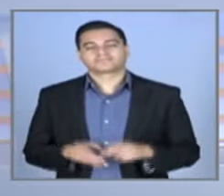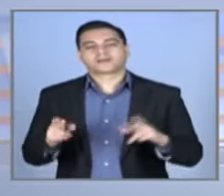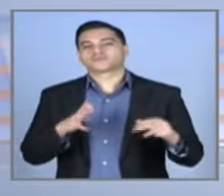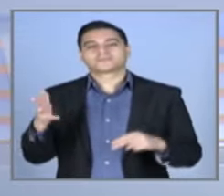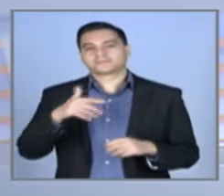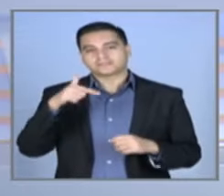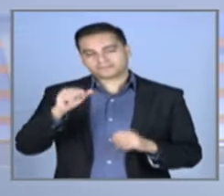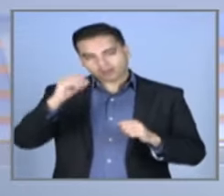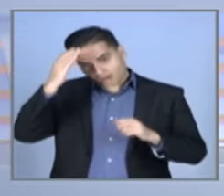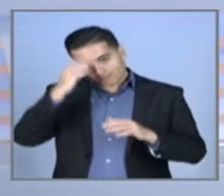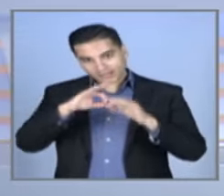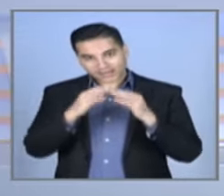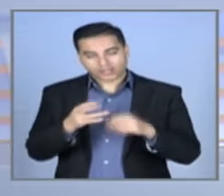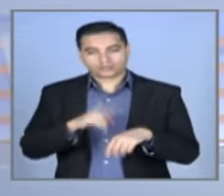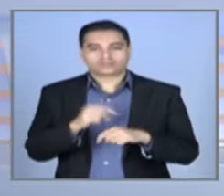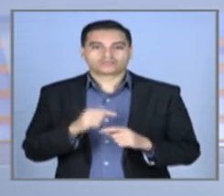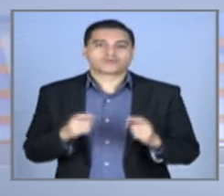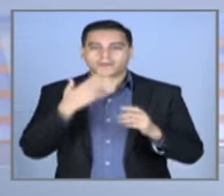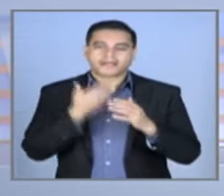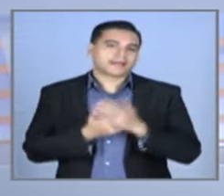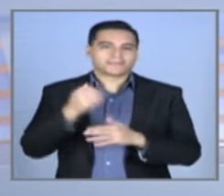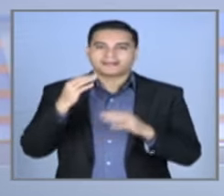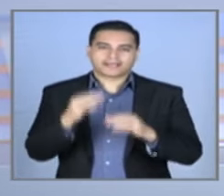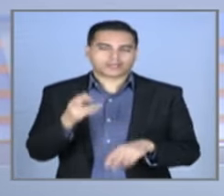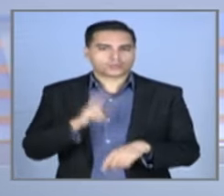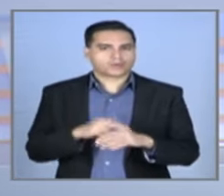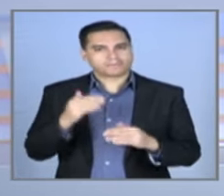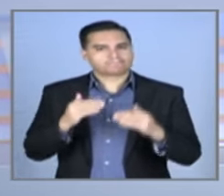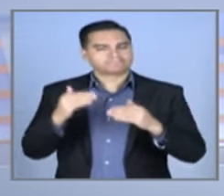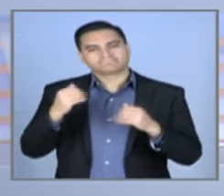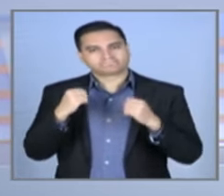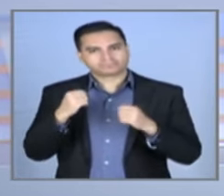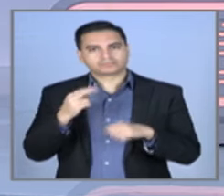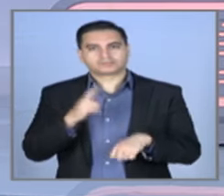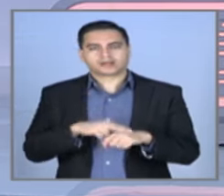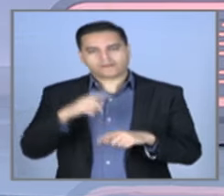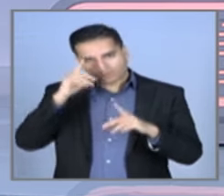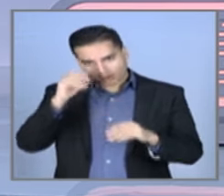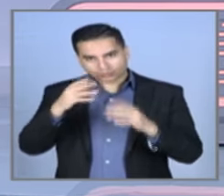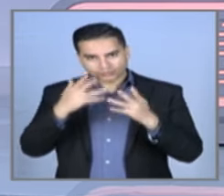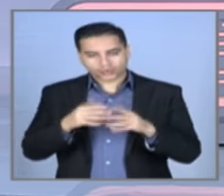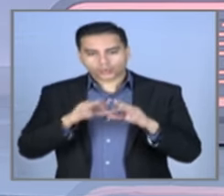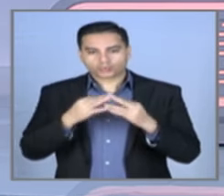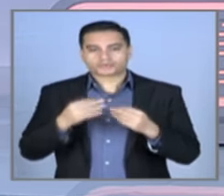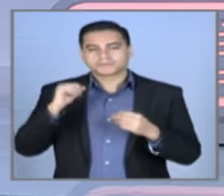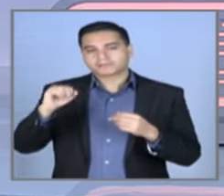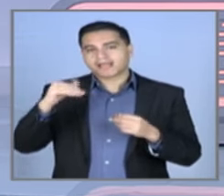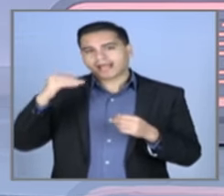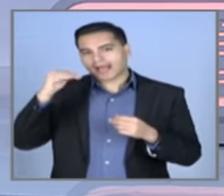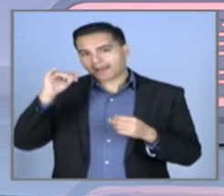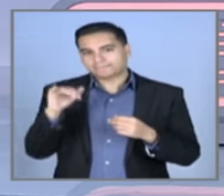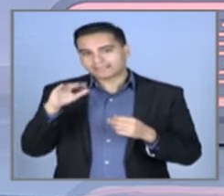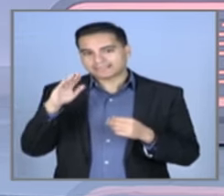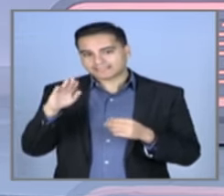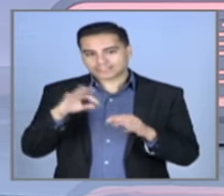الموسم السادس عبقرية العائلات ومباراة جميلة جدا ومتكافئة، وهفكركم بالنتيجة. عائلة خميس الميعاد